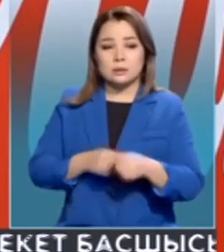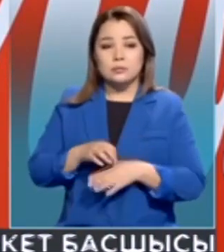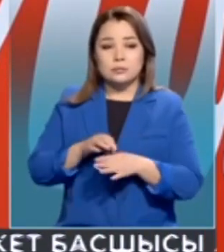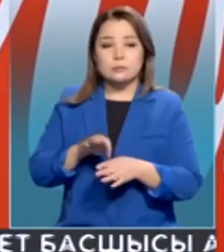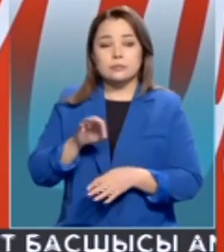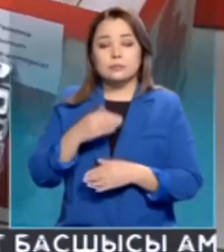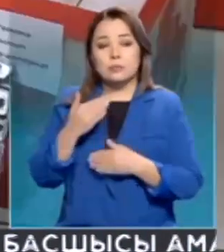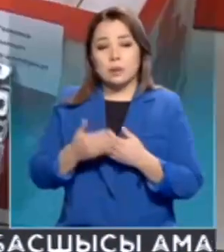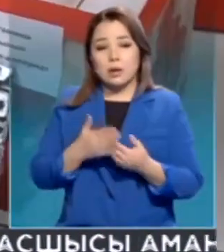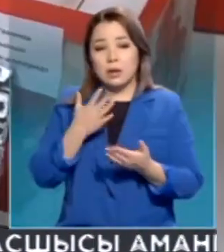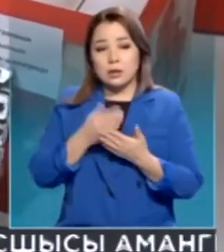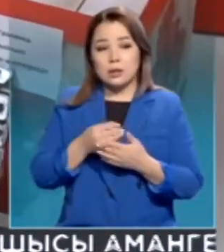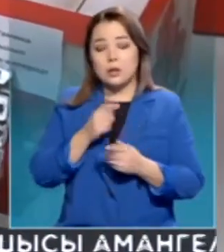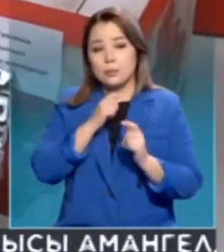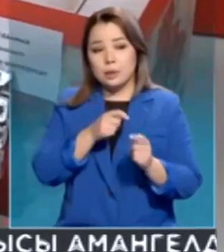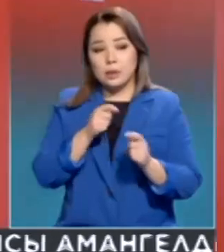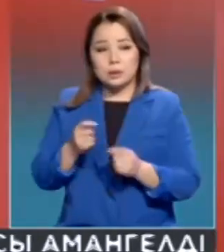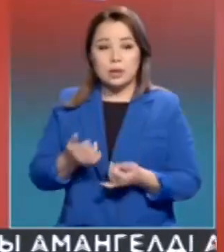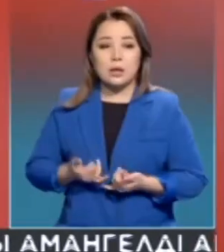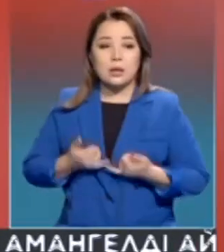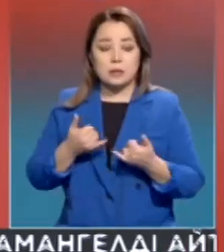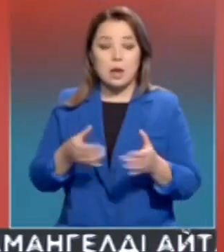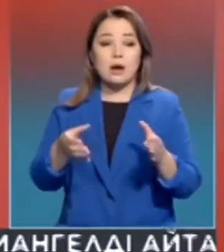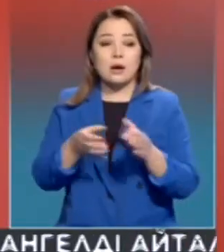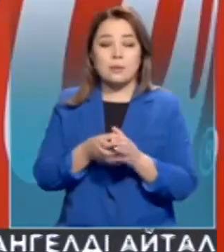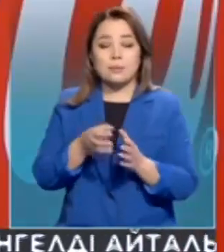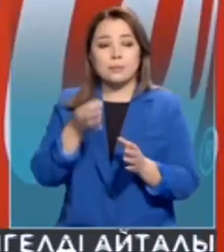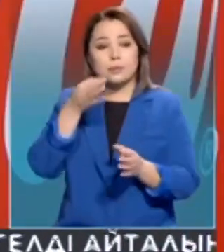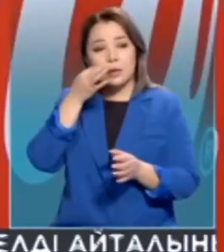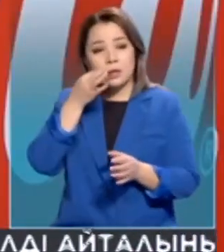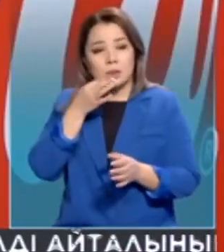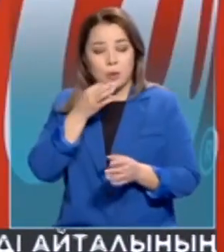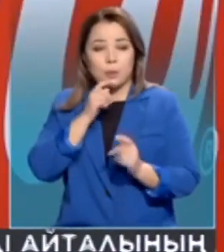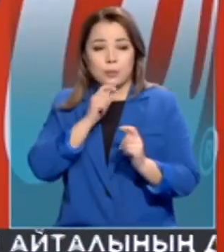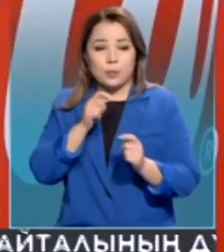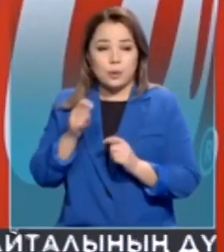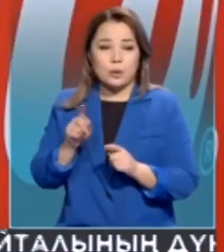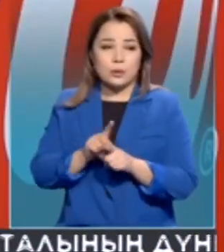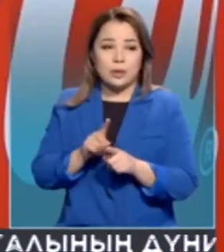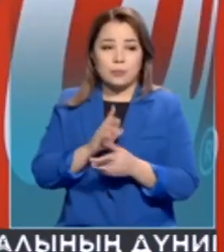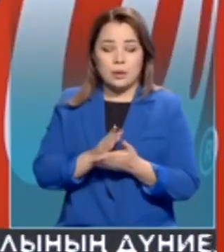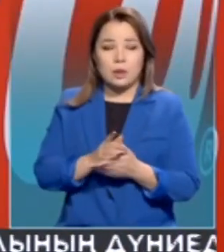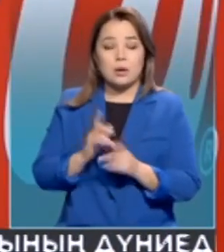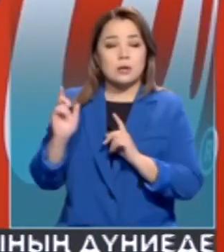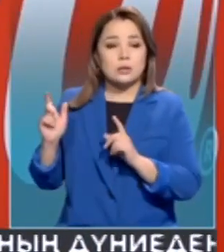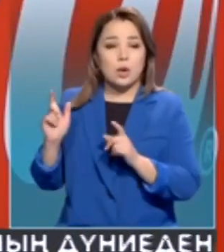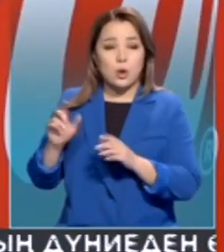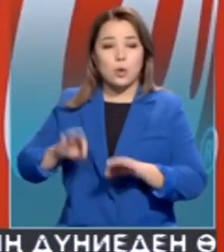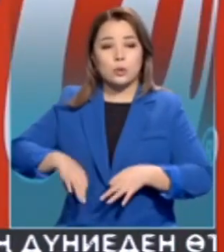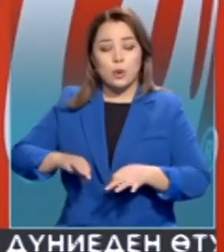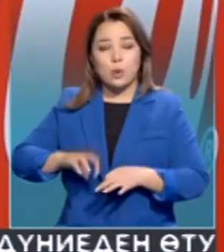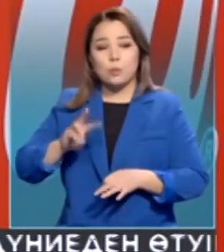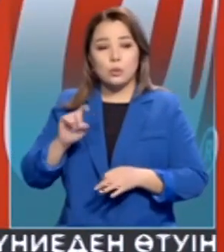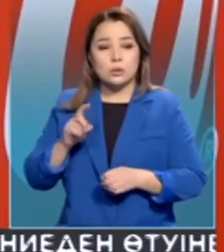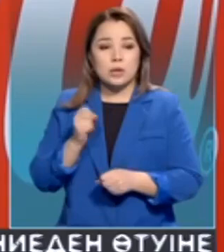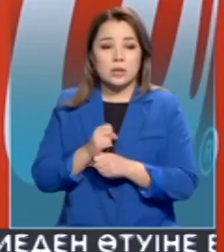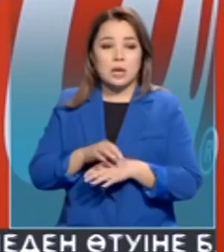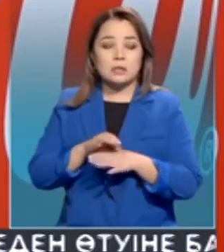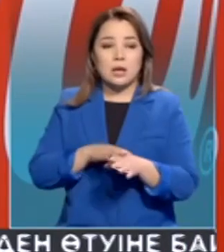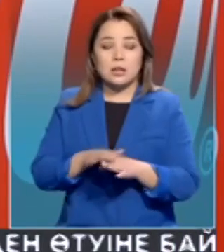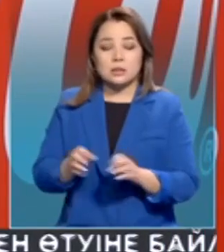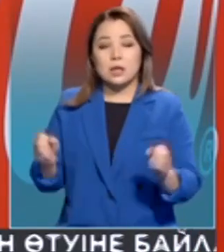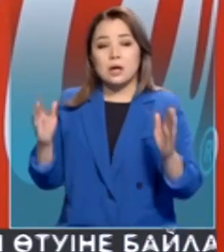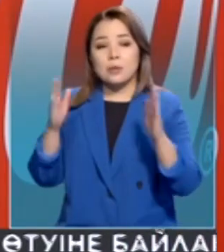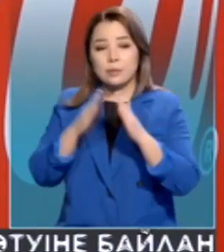айналған науқан аясында сыйлықтар таратылып, компанияның дәмді сусындары берілді. Мәселен, Астанада жүк көлігінің мұздан жасалған мүсіні